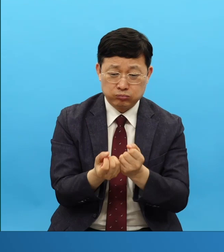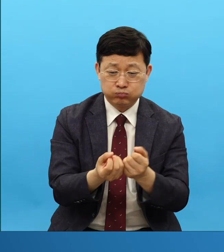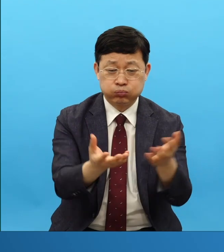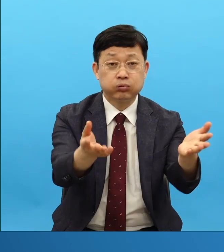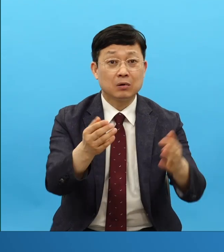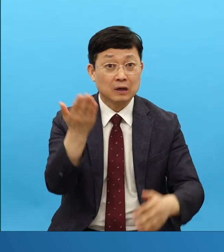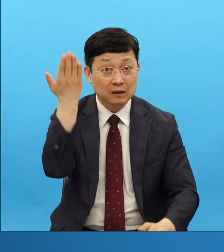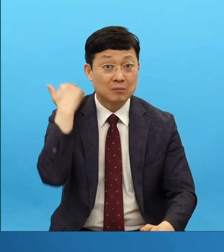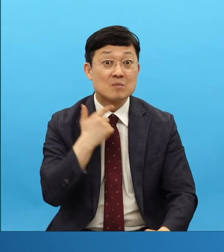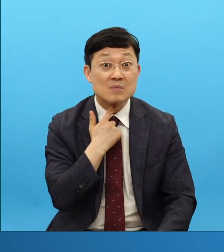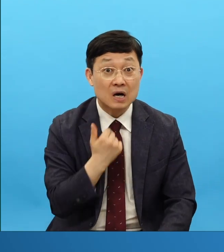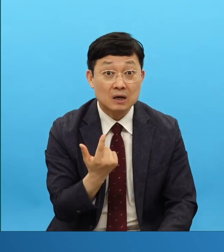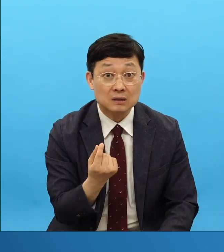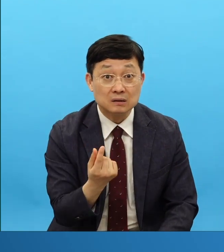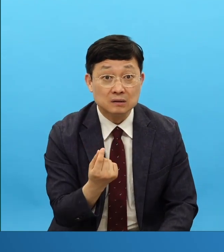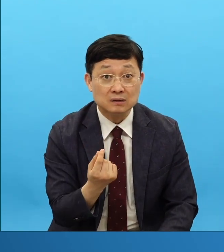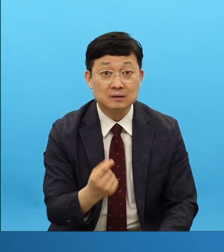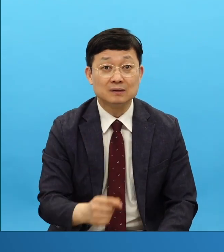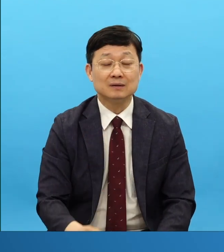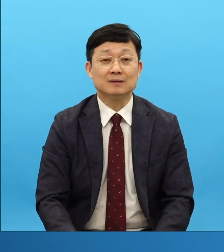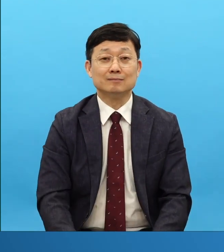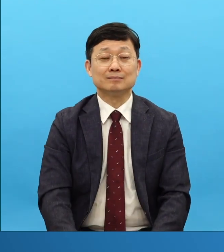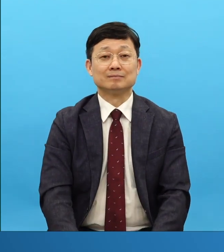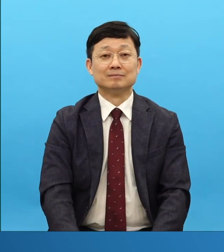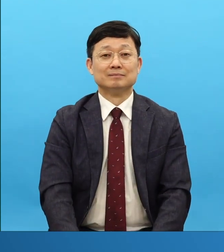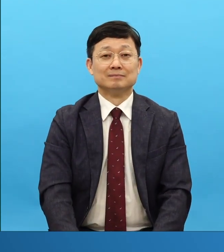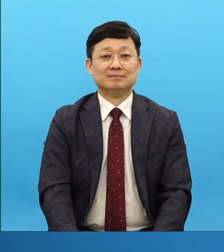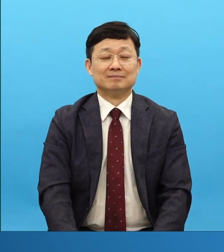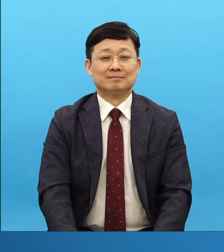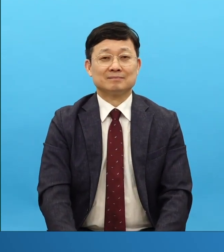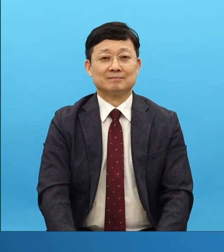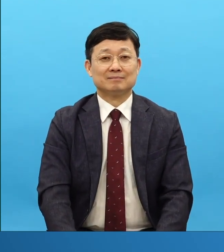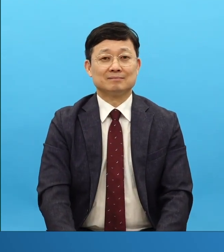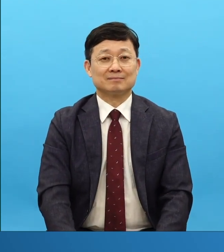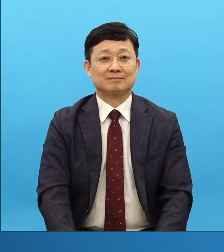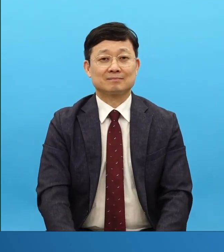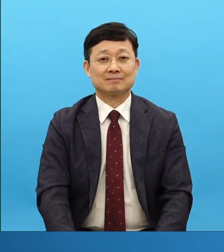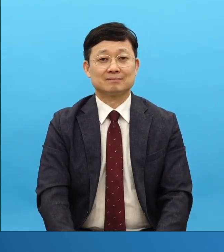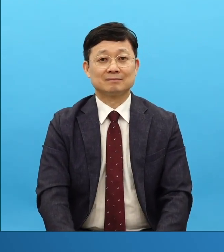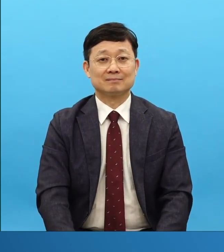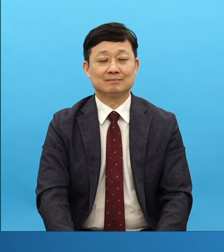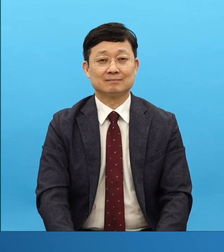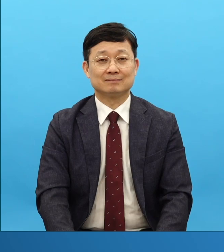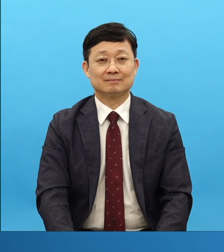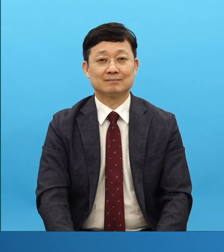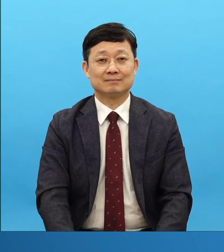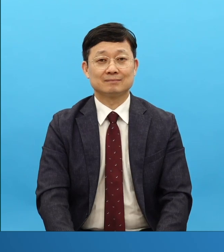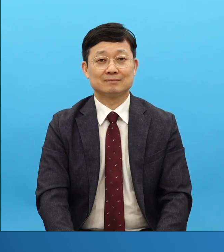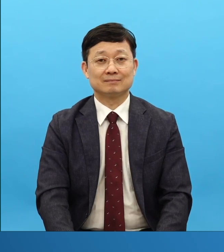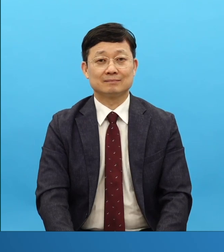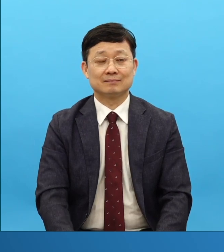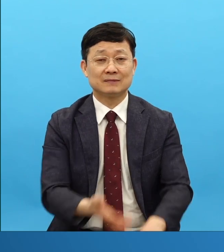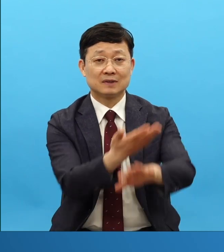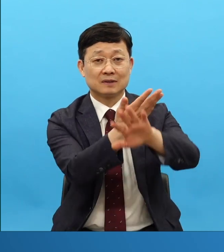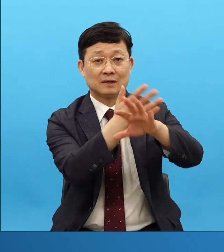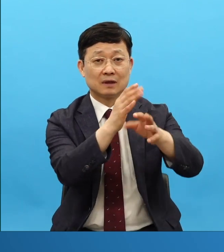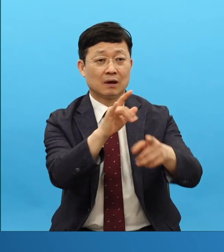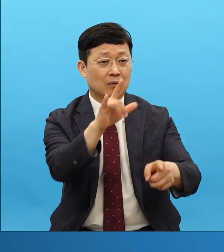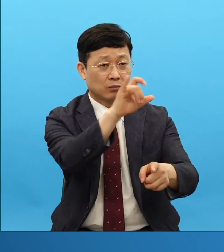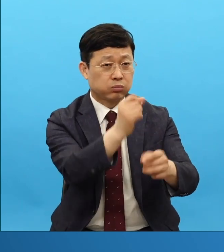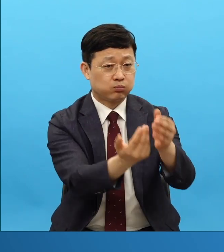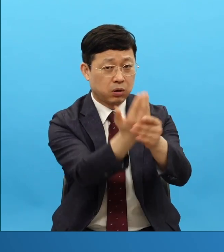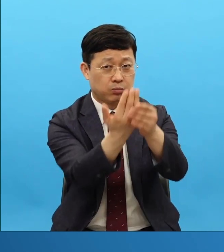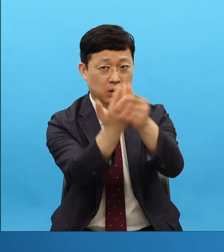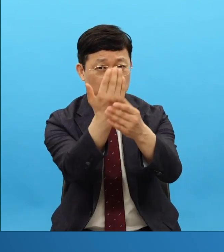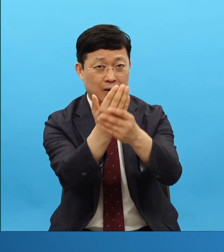realize this, you must have a different spirit. You need to realize what God really desires for this gospel to be spread. Why do you think corona happened? 다른 나라 코로나 걸리는데 우리가 왜 신경